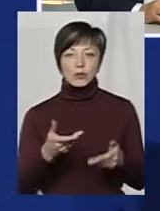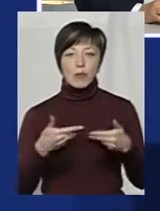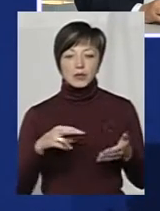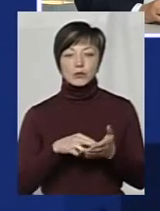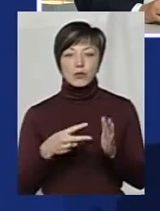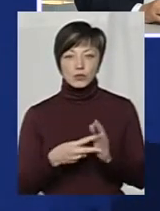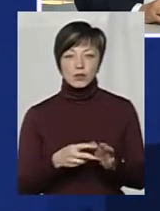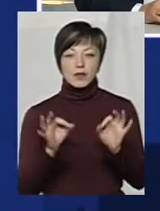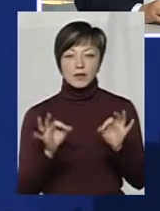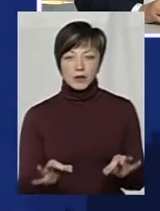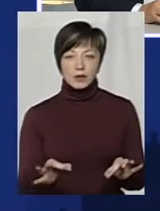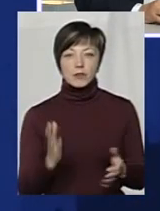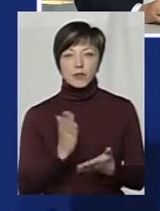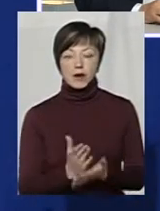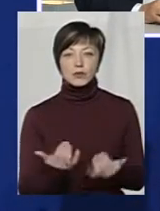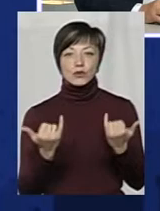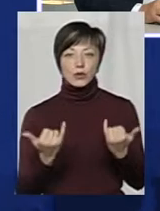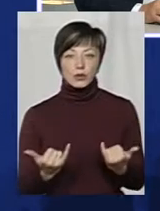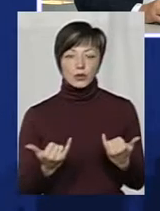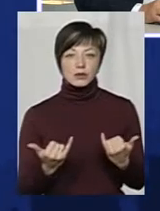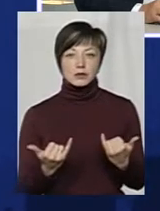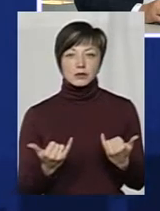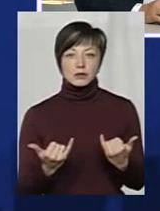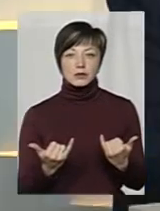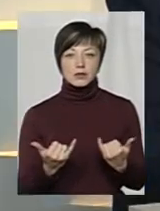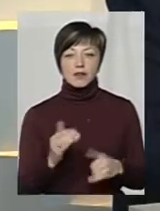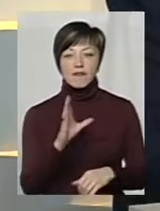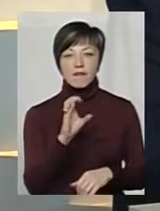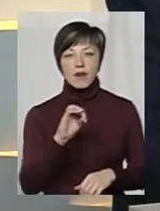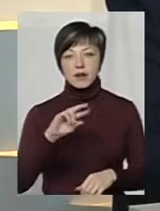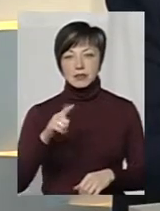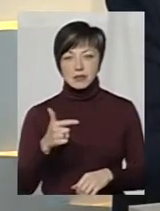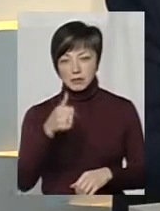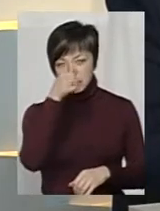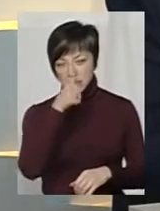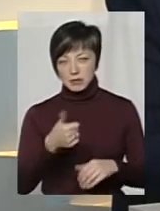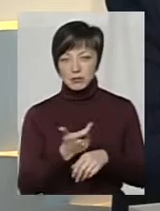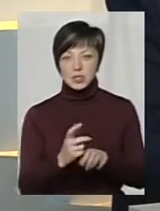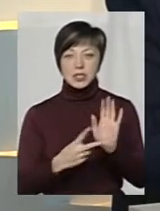спрогнозували абсолютно вірно. Ми маємо сьогодні за вересень місяць більше там,